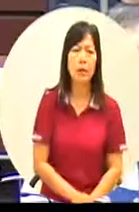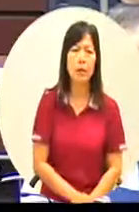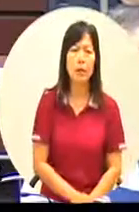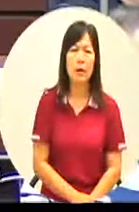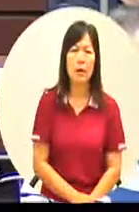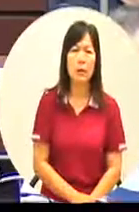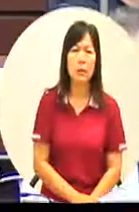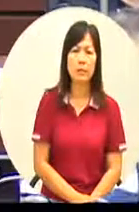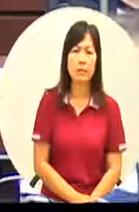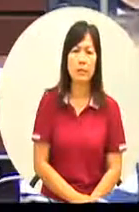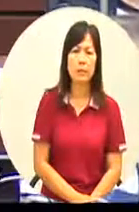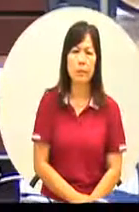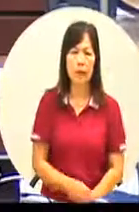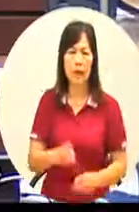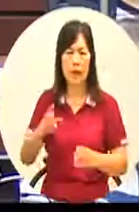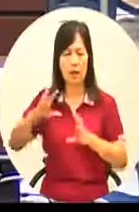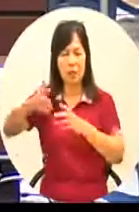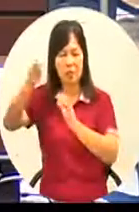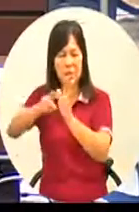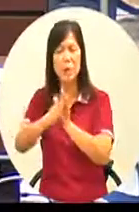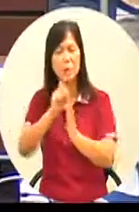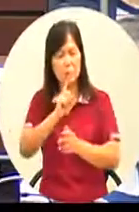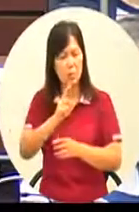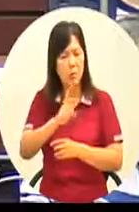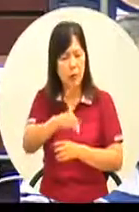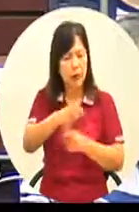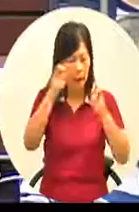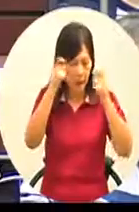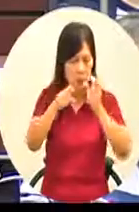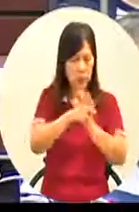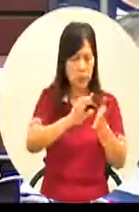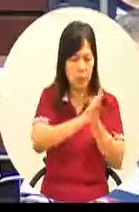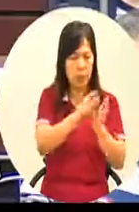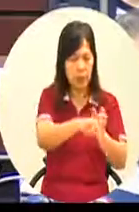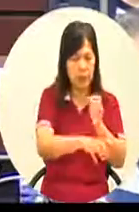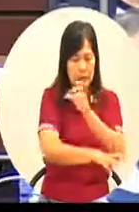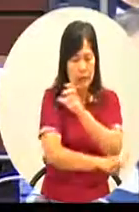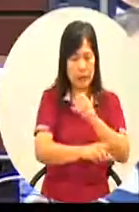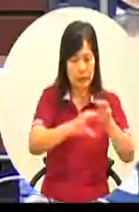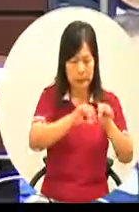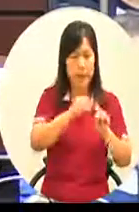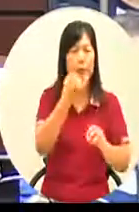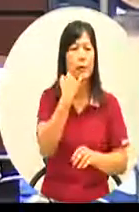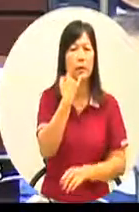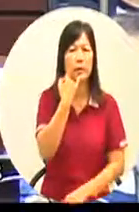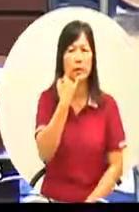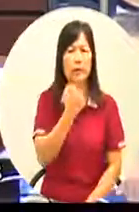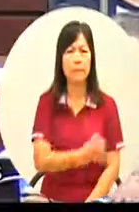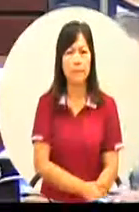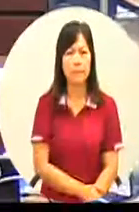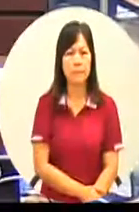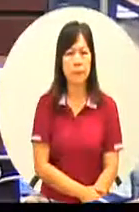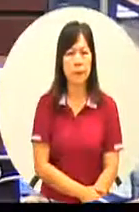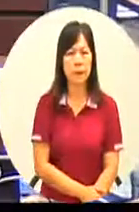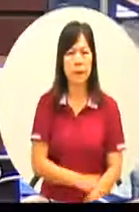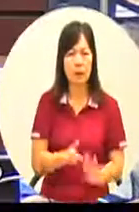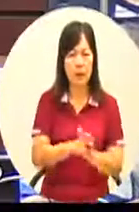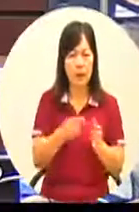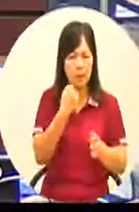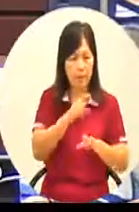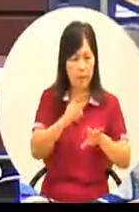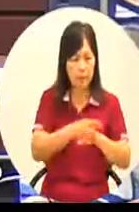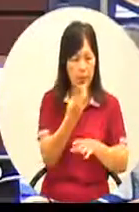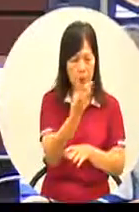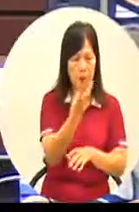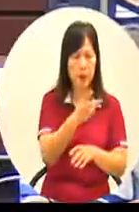会说，哎，高雄可以作为一个新南向的一个基地。那我们基本上是从两个角度来讲